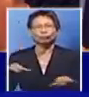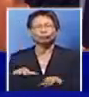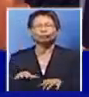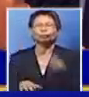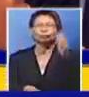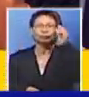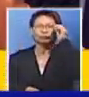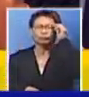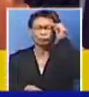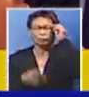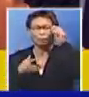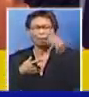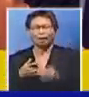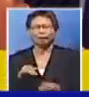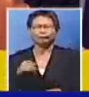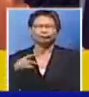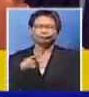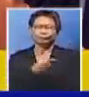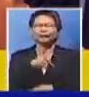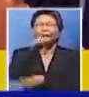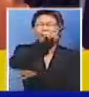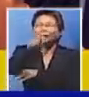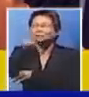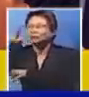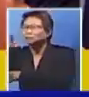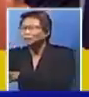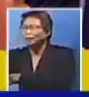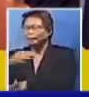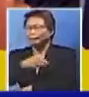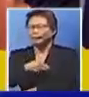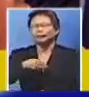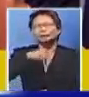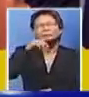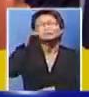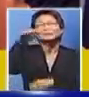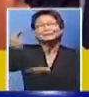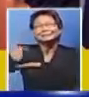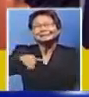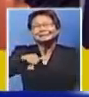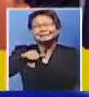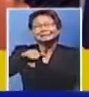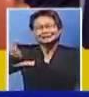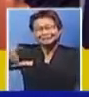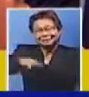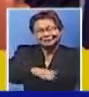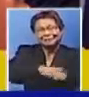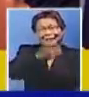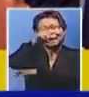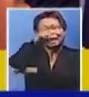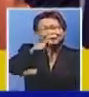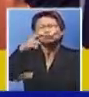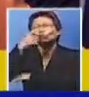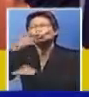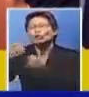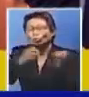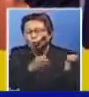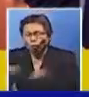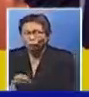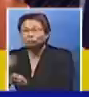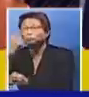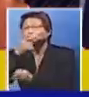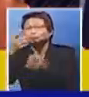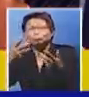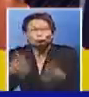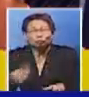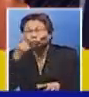federation, we'll be asking around the members who wants to do it. The ones that